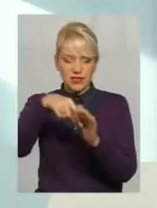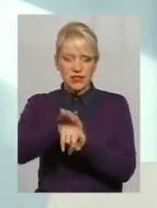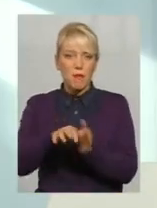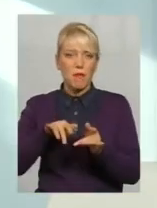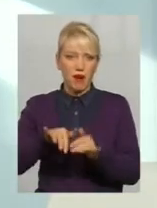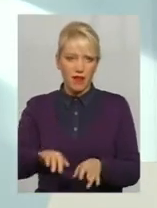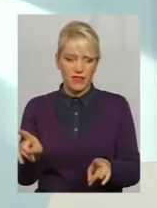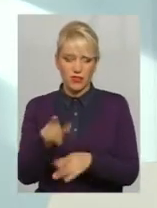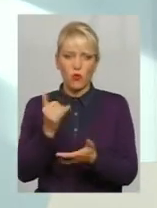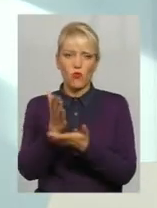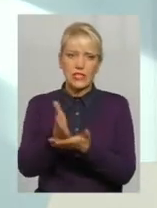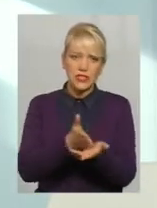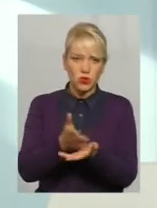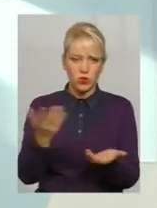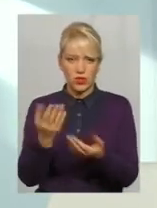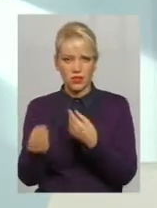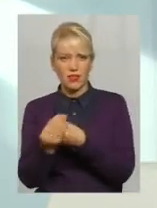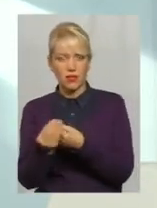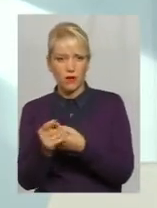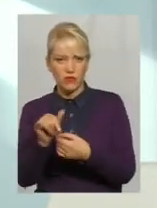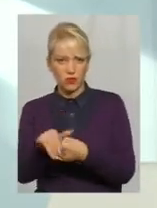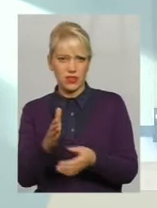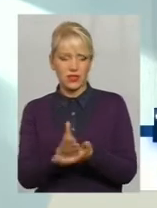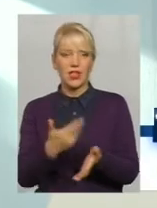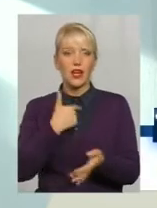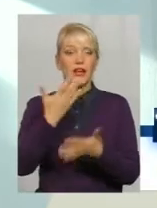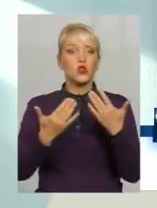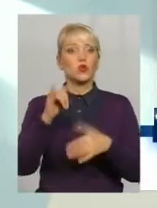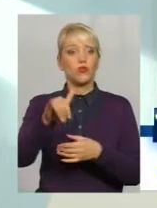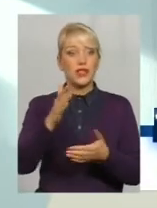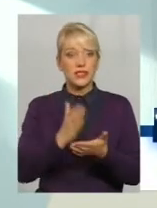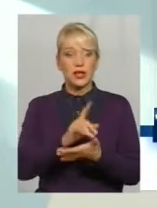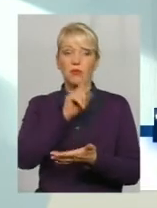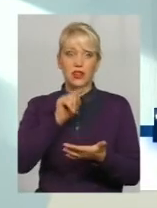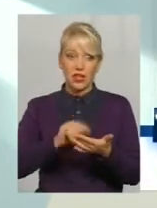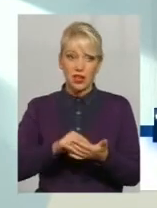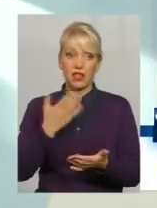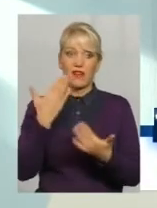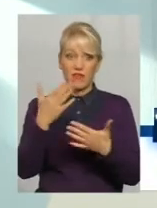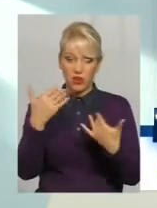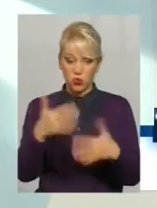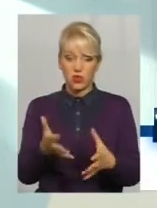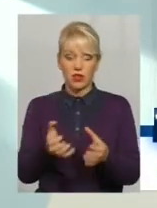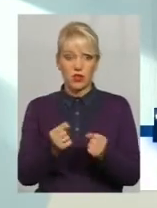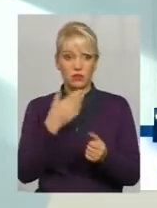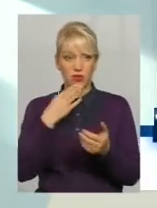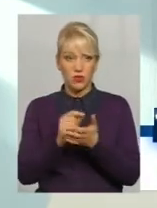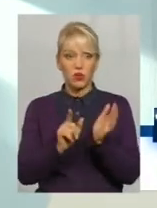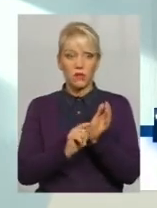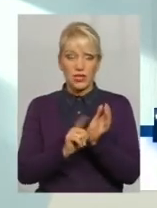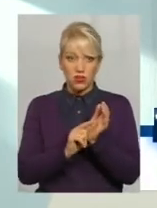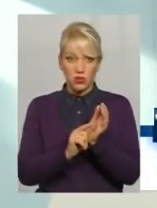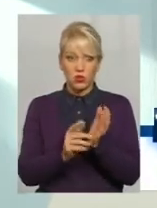вас є заслуги, які у вас є надбавки. Я вважаю, якщо у вас є питання щодо вашого, і ви вже отримали свою пенсійну